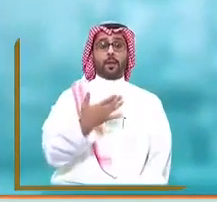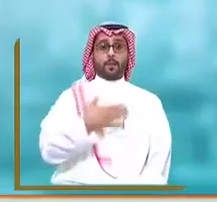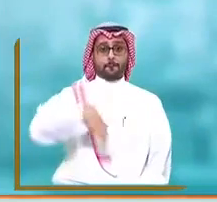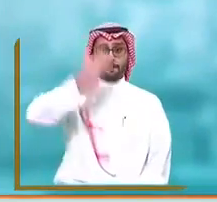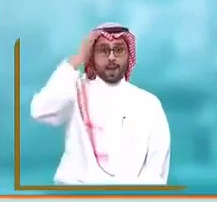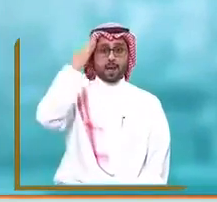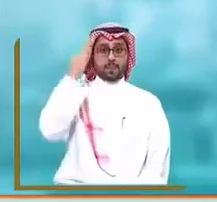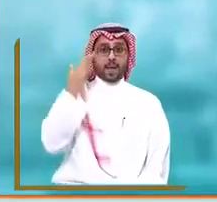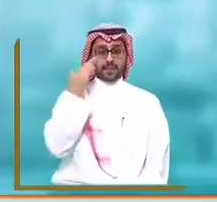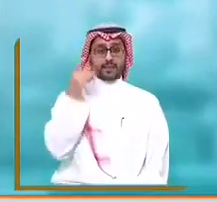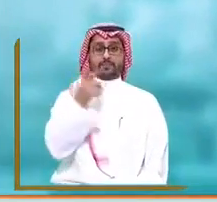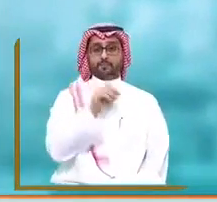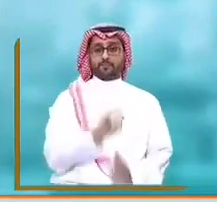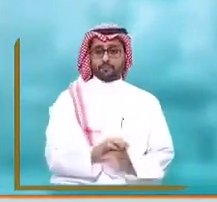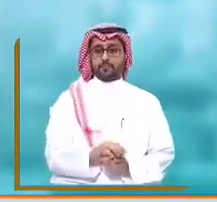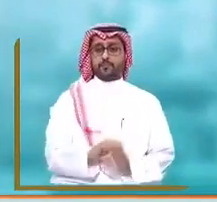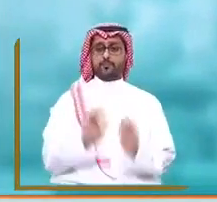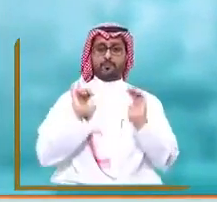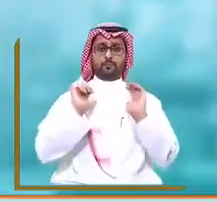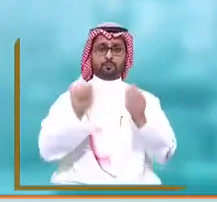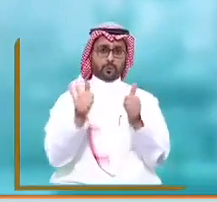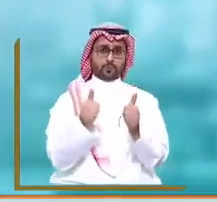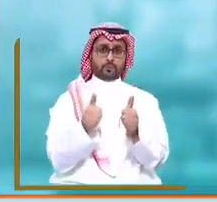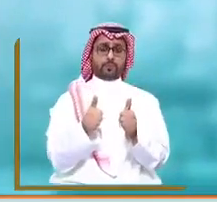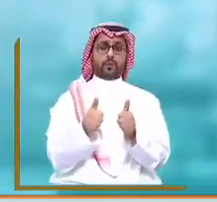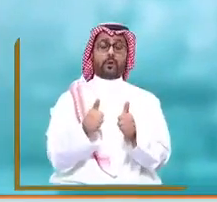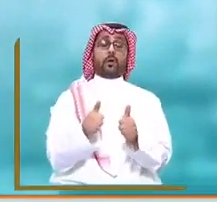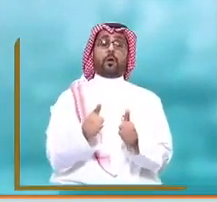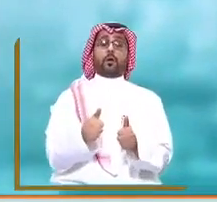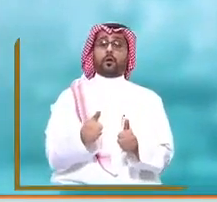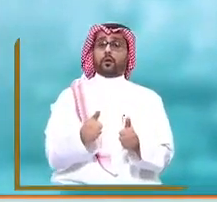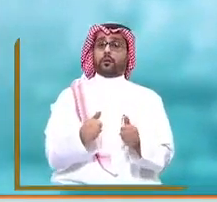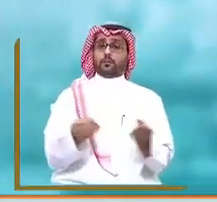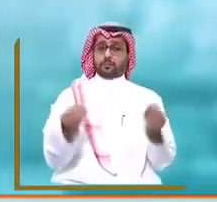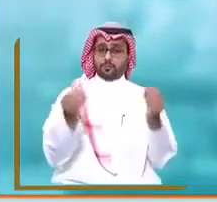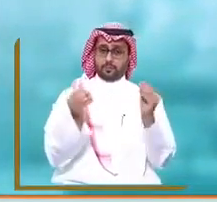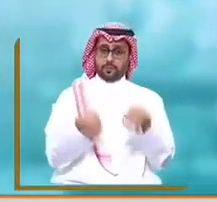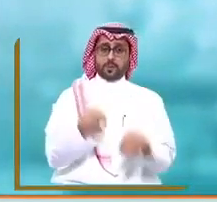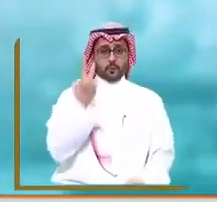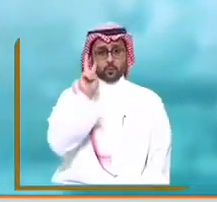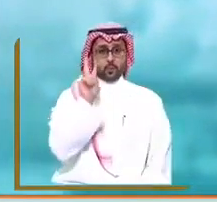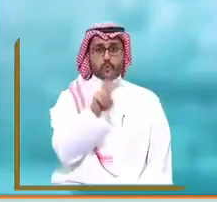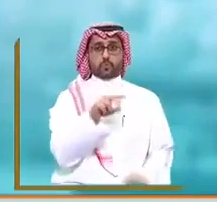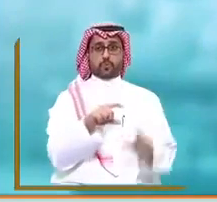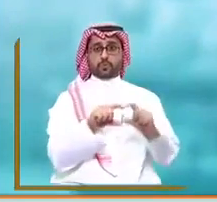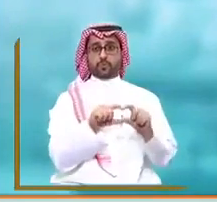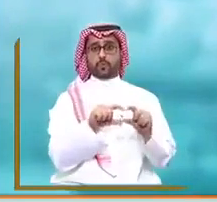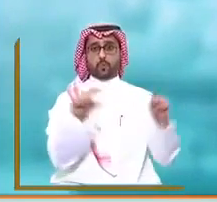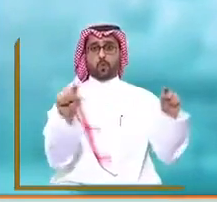عبد الله السواحة عن تدشين مركز الثورة الصناعية الرابعة في المملكة.